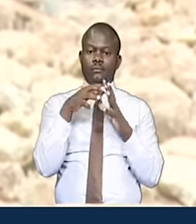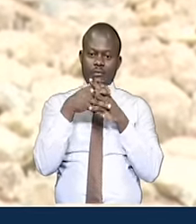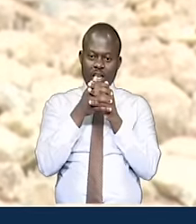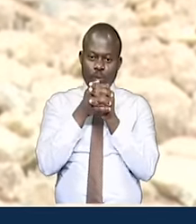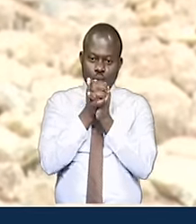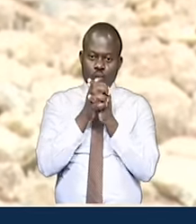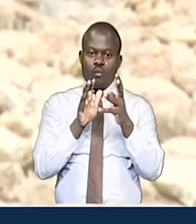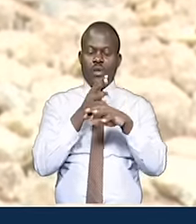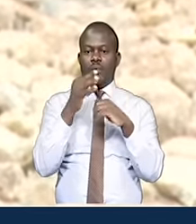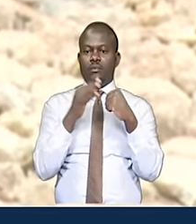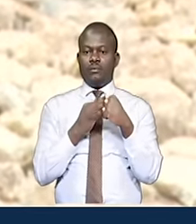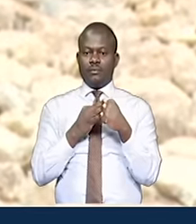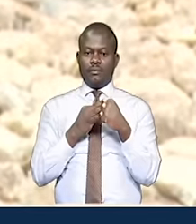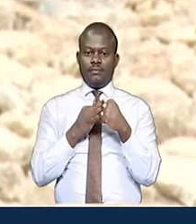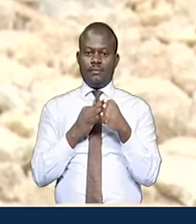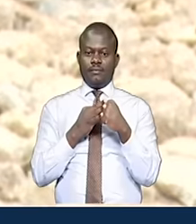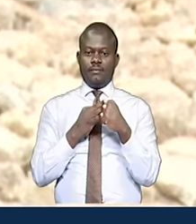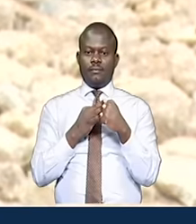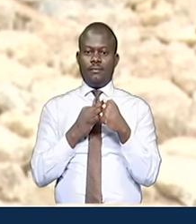yabitujinimo gera ku 8